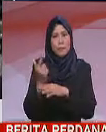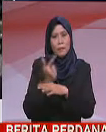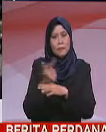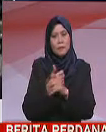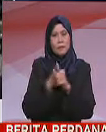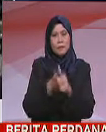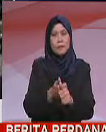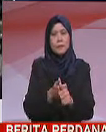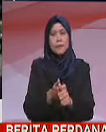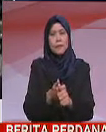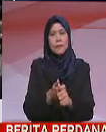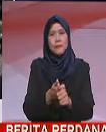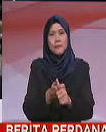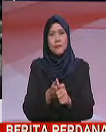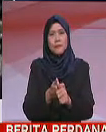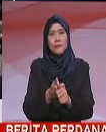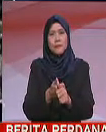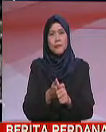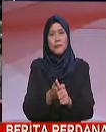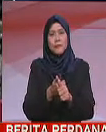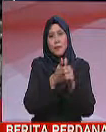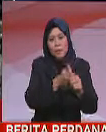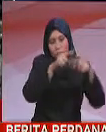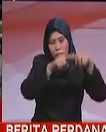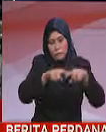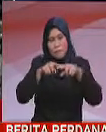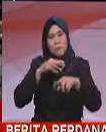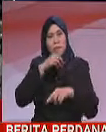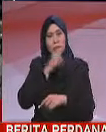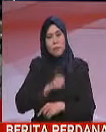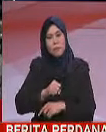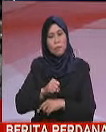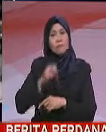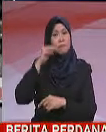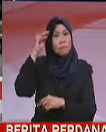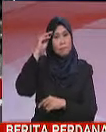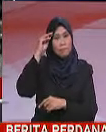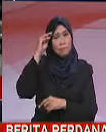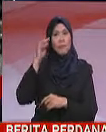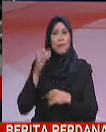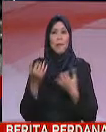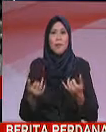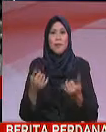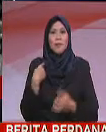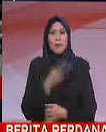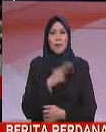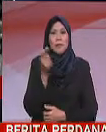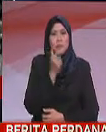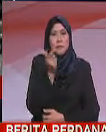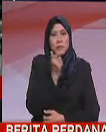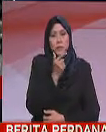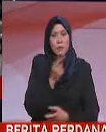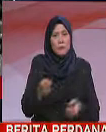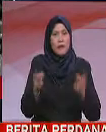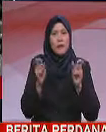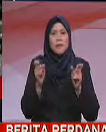mengikut dia punya usia kematangan beliau atlet tersebut. Jadi kita tak nak dia terlalu